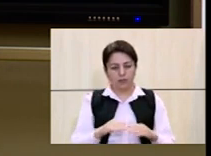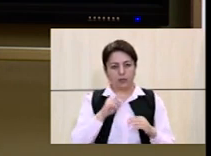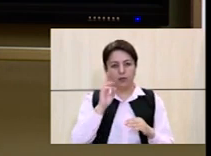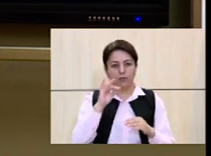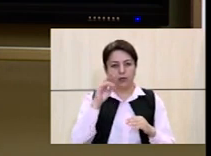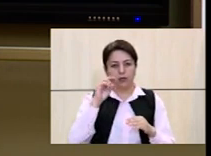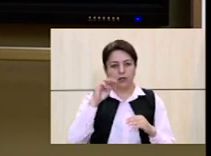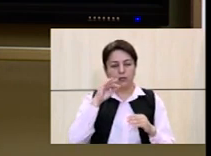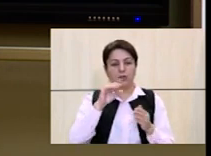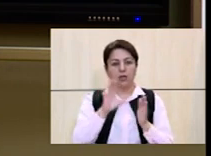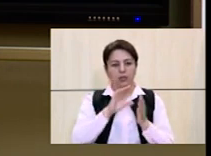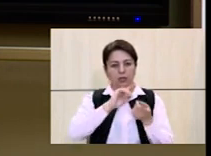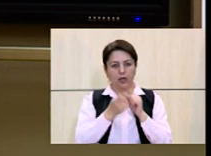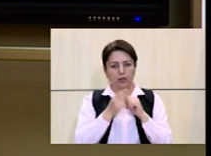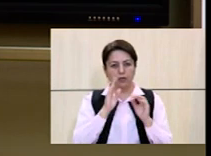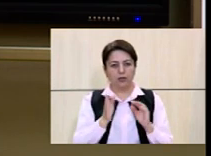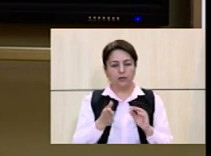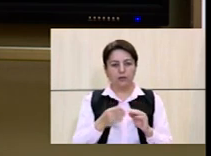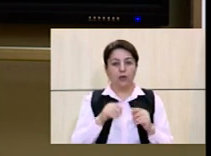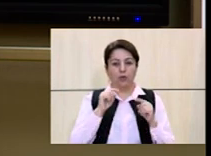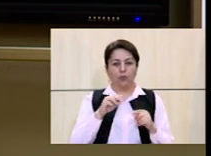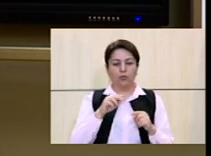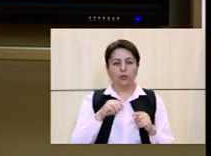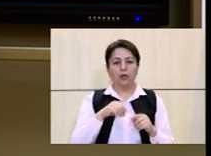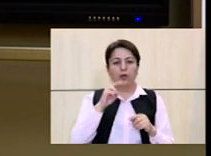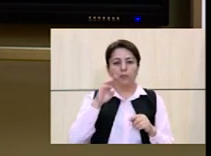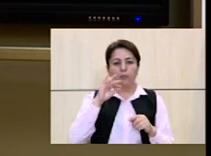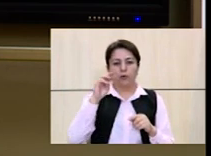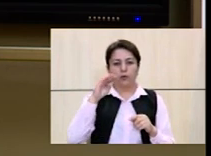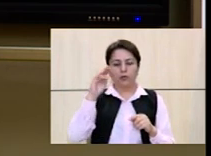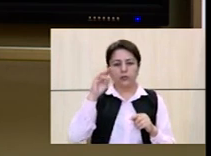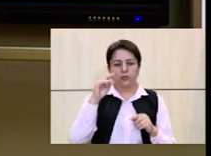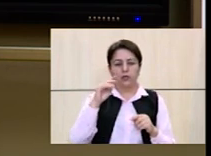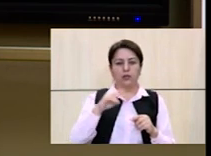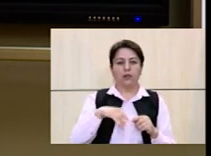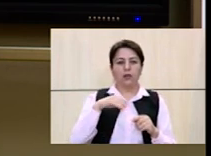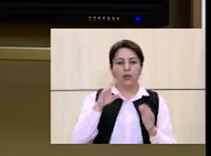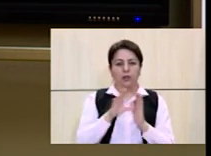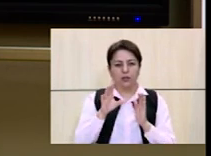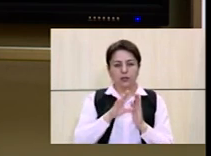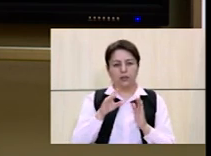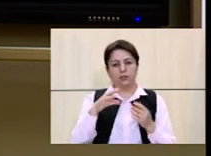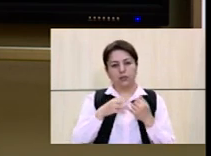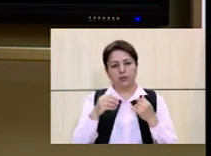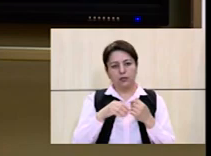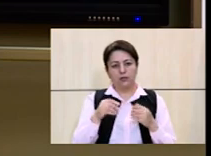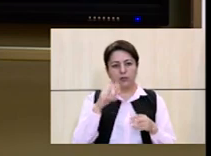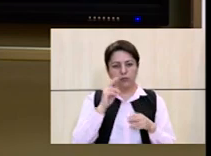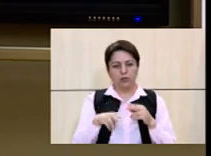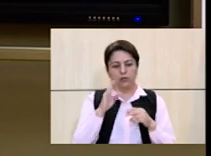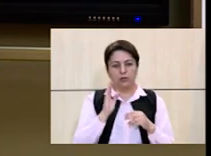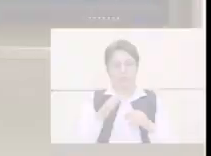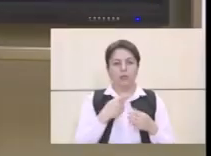boradi. Va jism yerga tushganda uning potensial energiyasi to'liq kinetik energiyaga o'tardi. Bu haqda biz